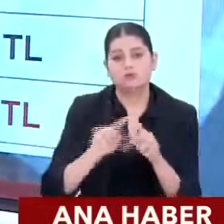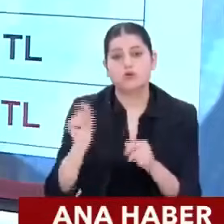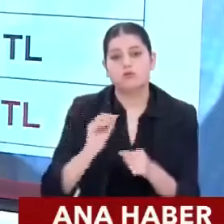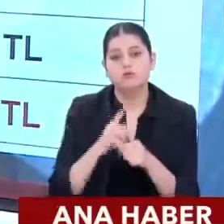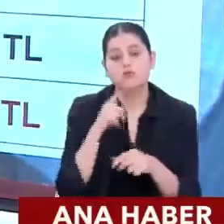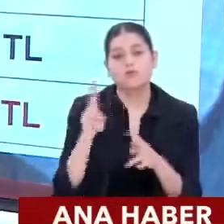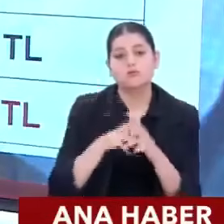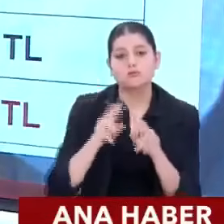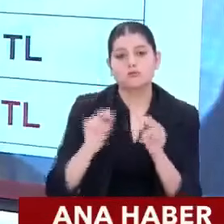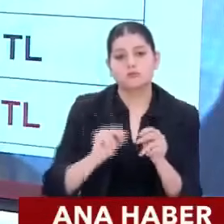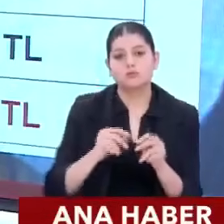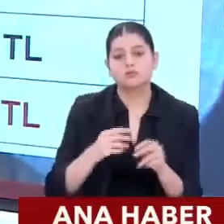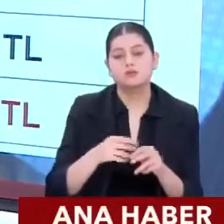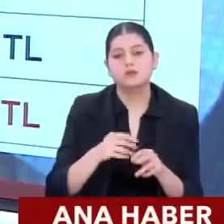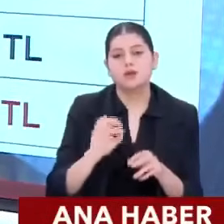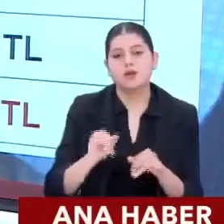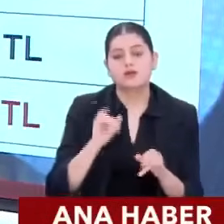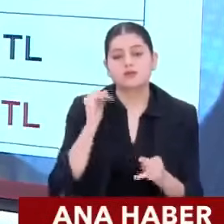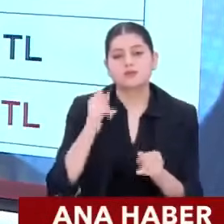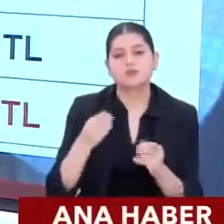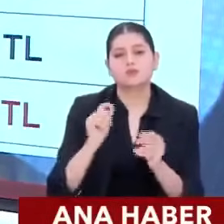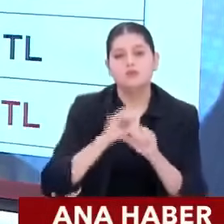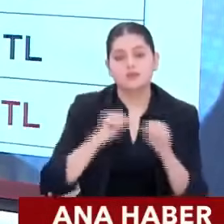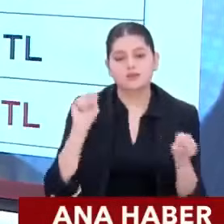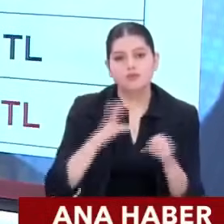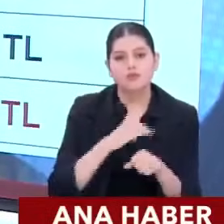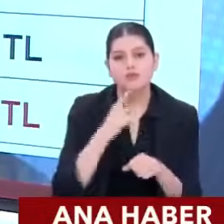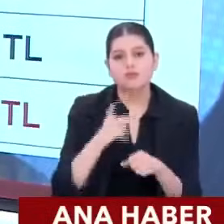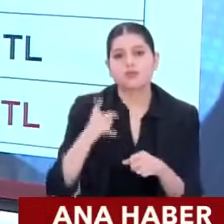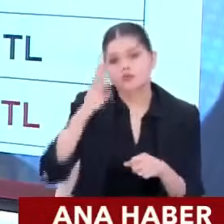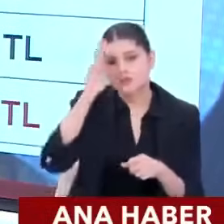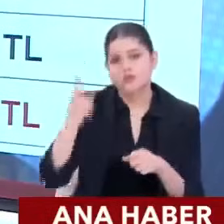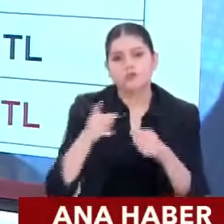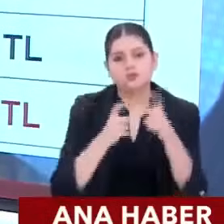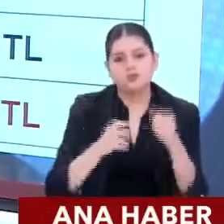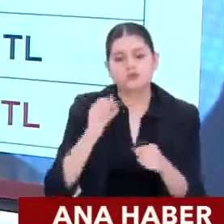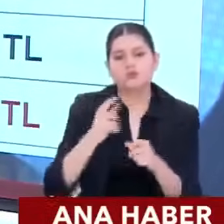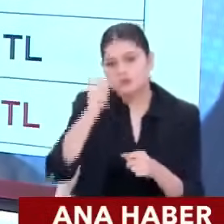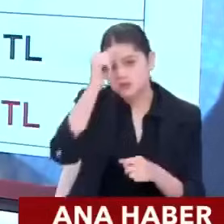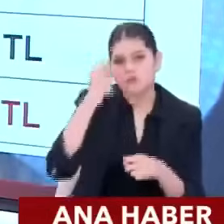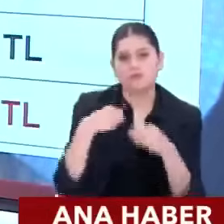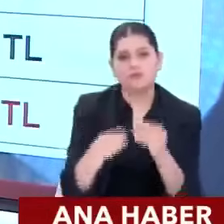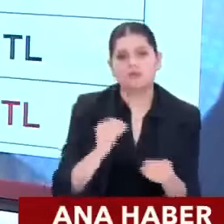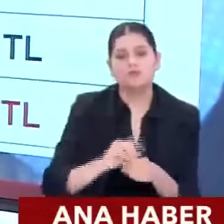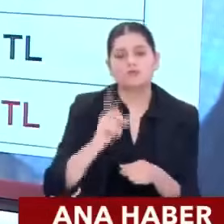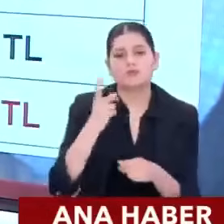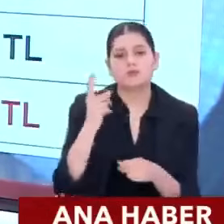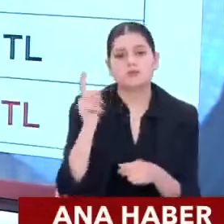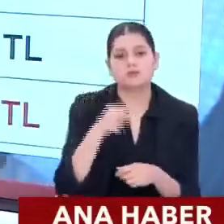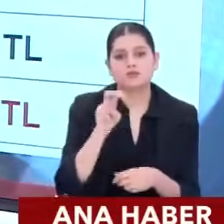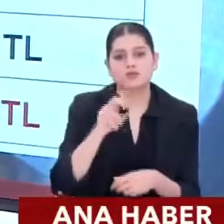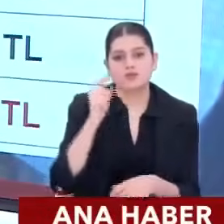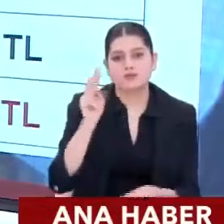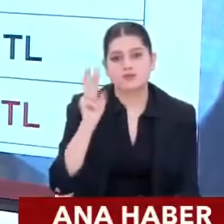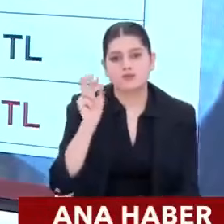o polis memuru Kelle koltukta dediğim gibi İstanbul'da çetelerle çakışır falan Şehit verir bire 8 Temmuz